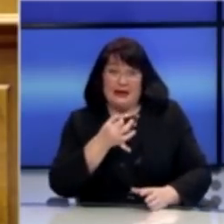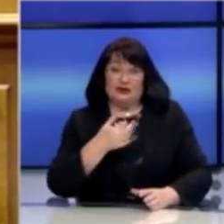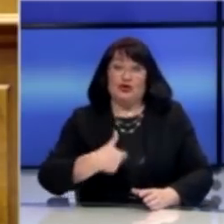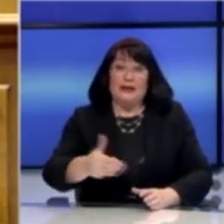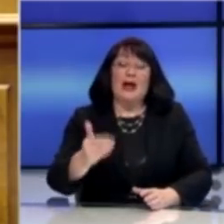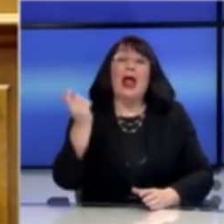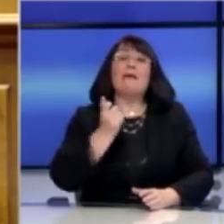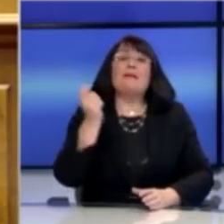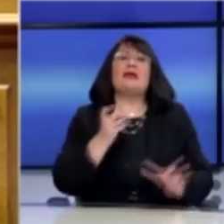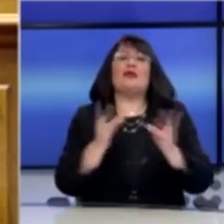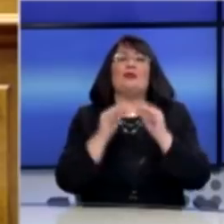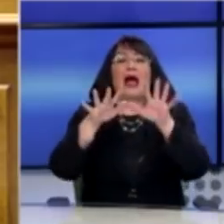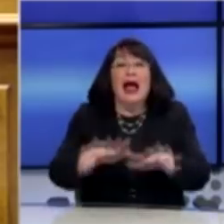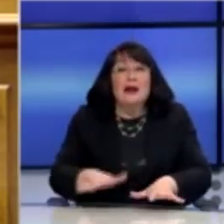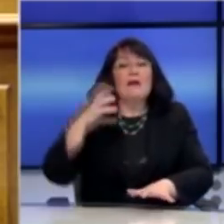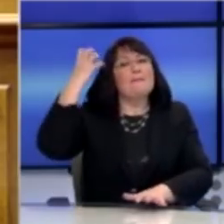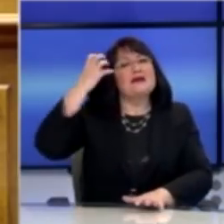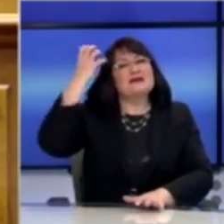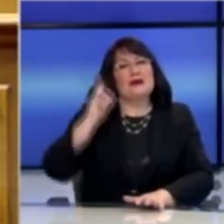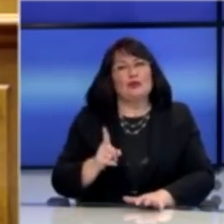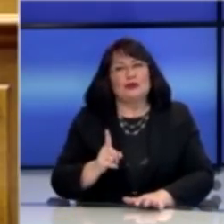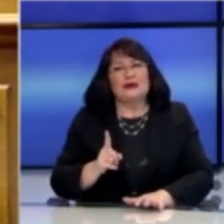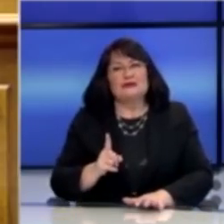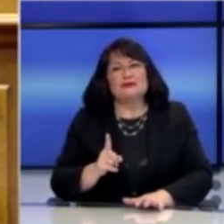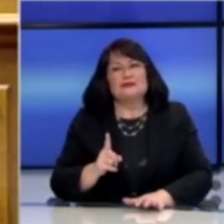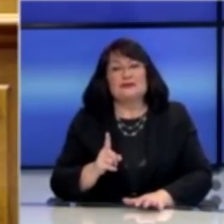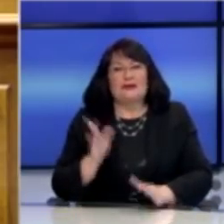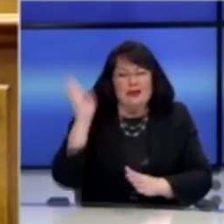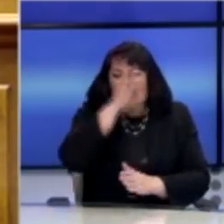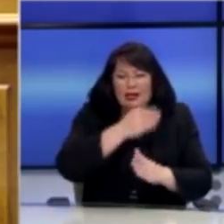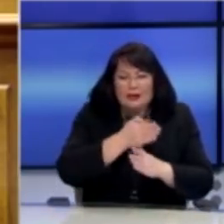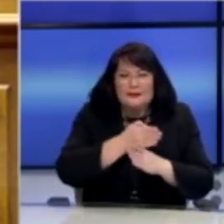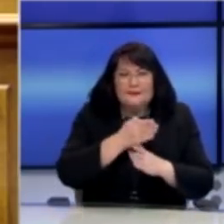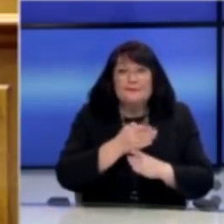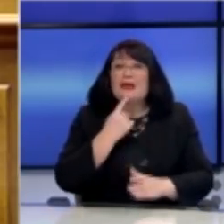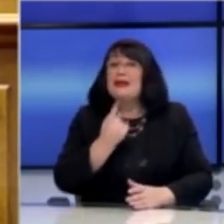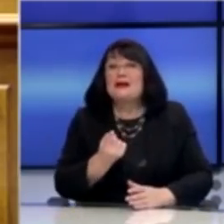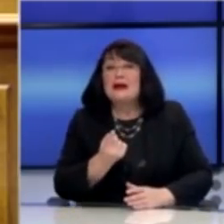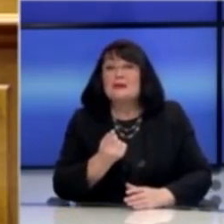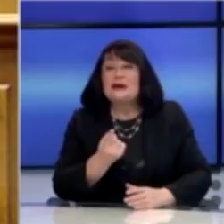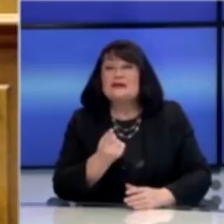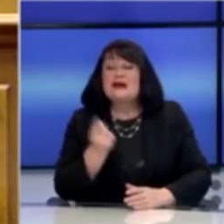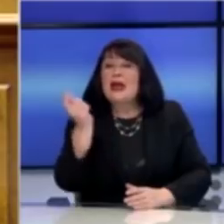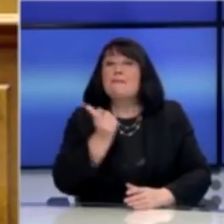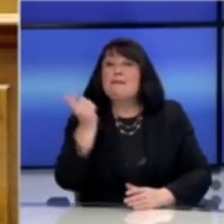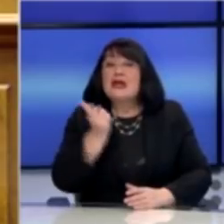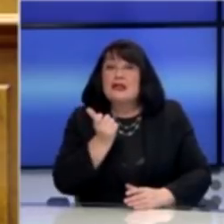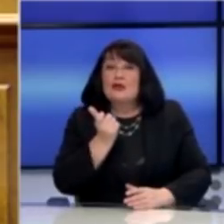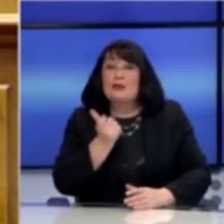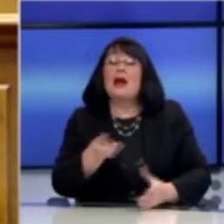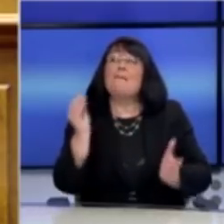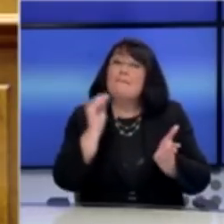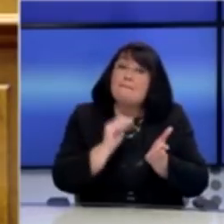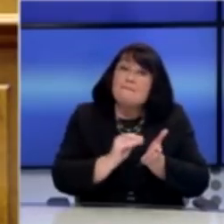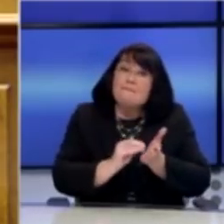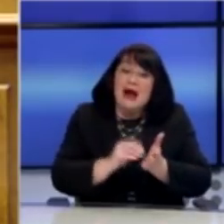για επίδομα στους ανέργους επιστήμονες, κρύβοντας ότι σπάτε τον κουμπαρά και το επίδομα το πληρώνουν